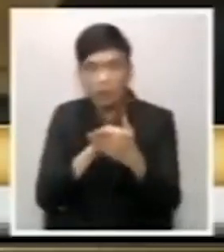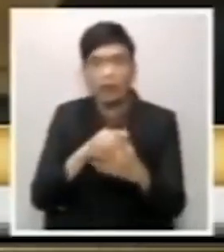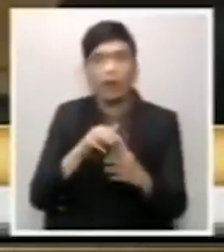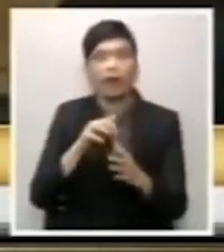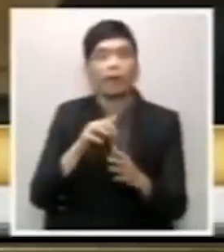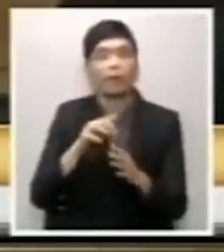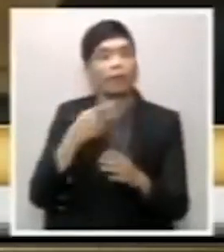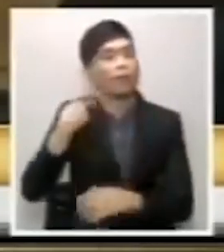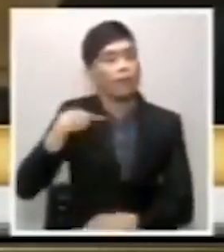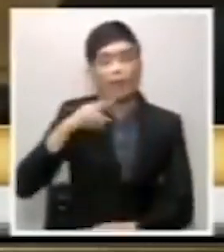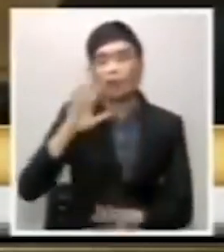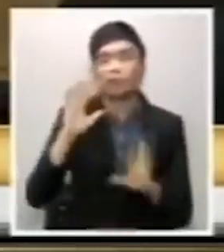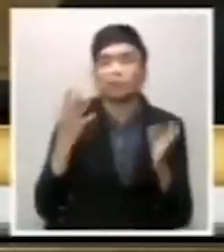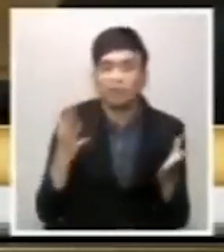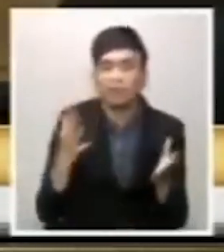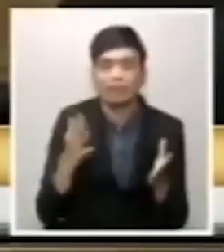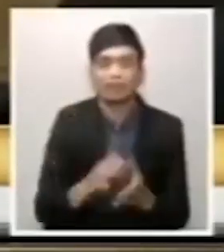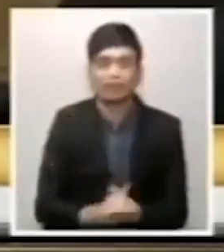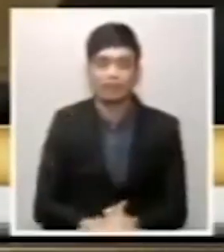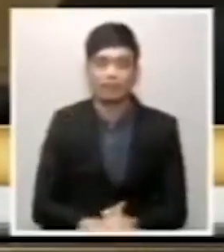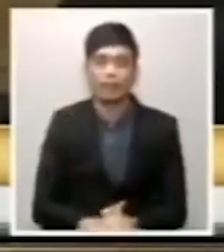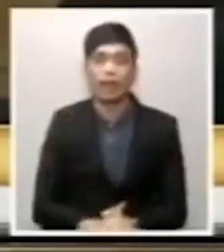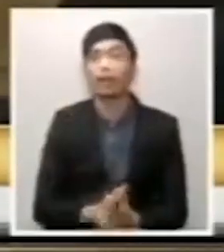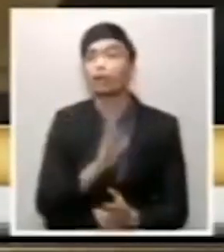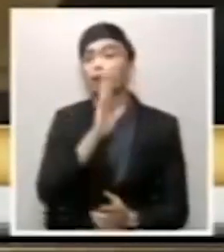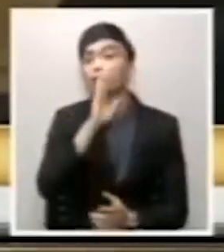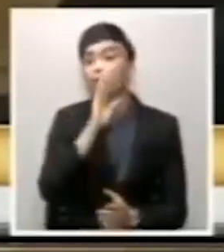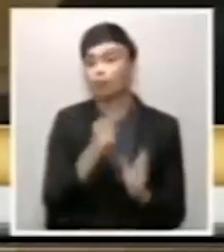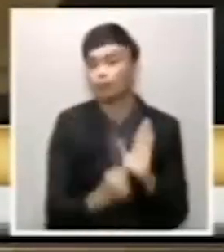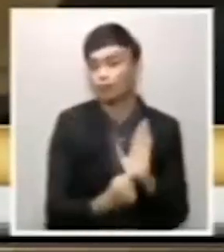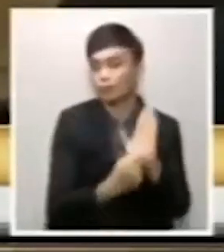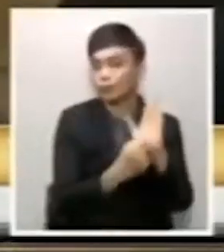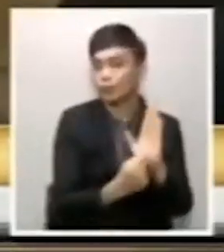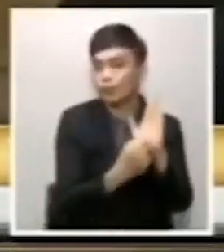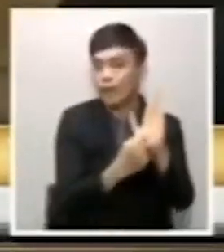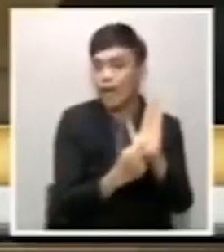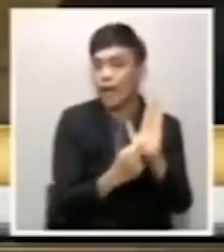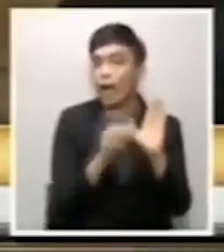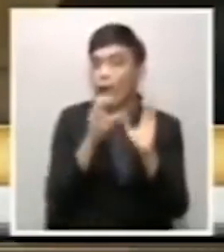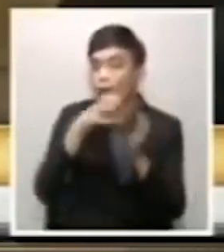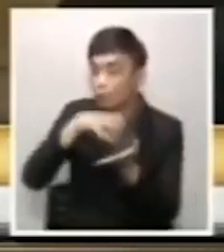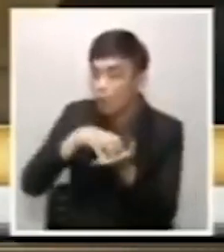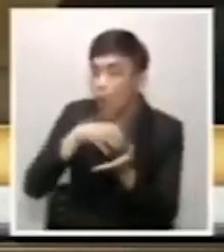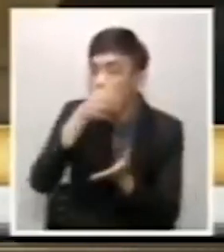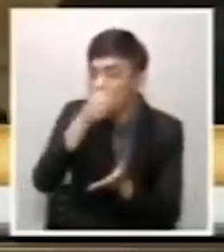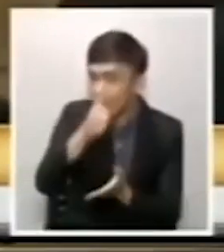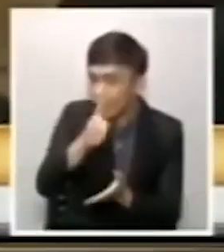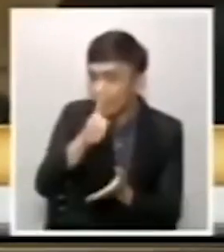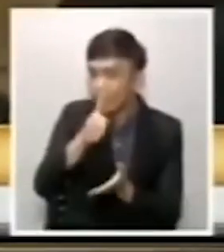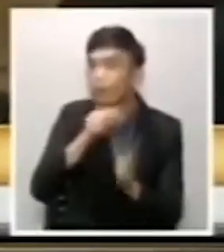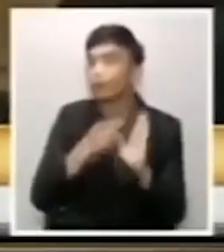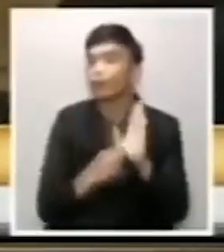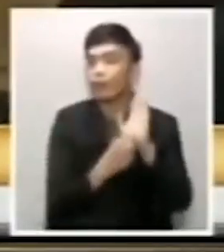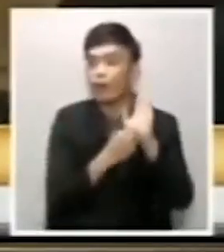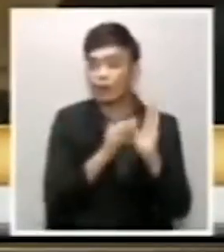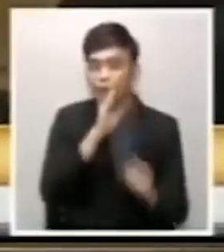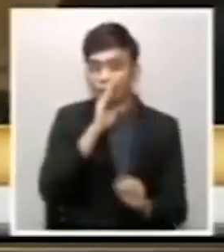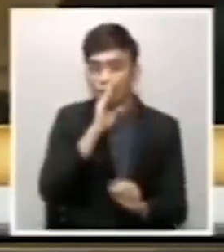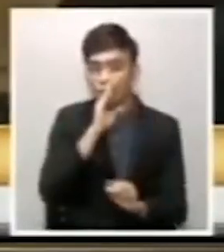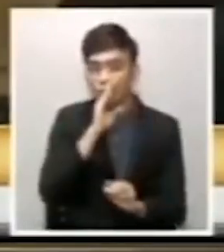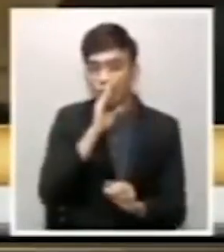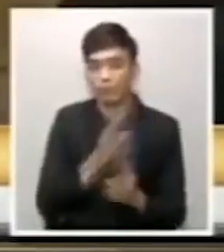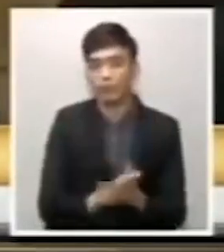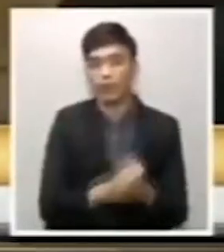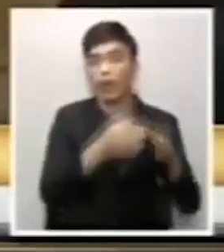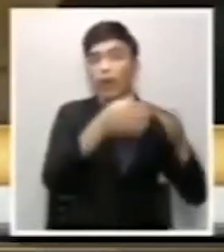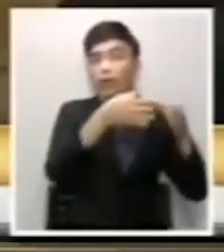หรือหากเคราะห์ดีครับท่านประธานหากเคราะห์ดีหากว่าสุดท้ายนะครับพรรคการเมืองของท่าน